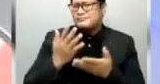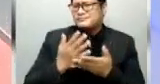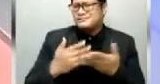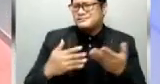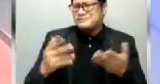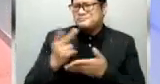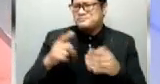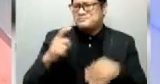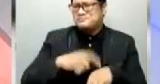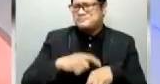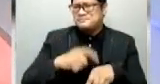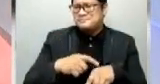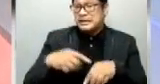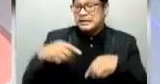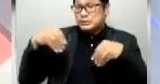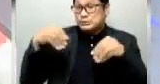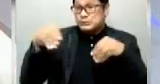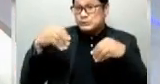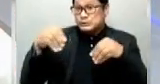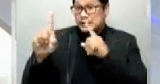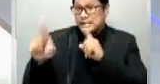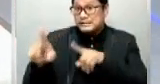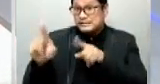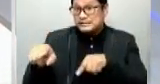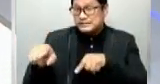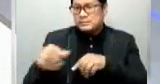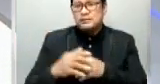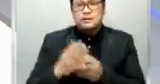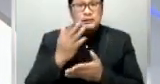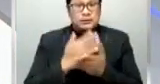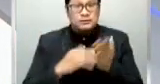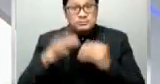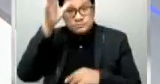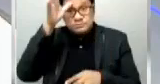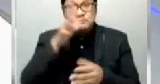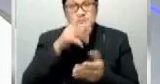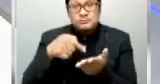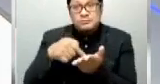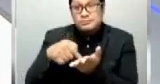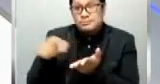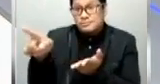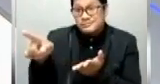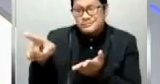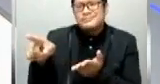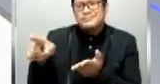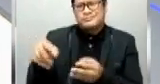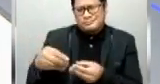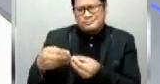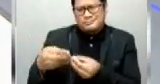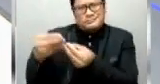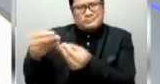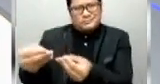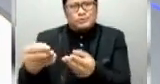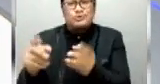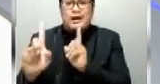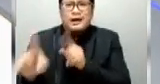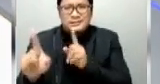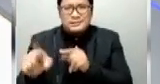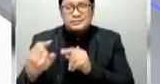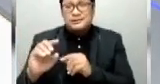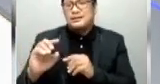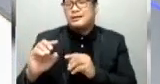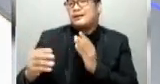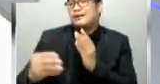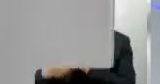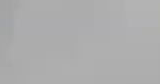sale. Dito, ilang magulang ang nagbabaya daw para pasagutan sa iba ang module ng kanilang anak. Nakatutok si